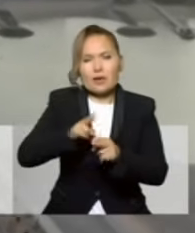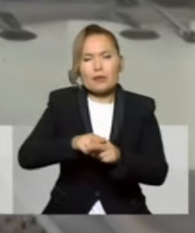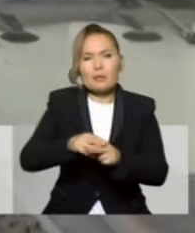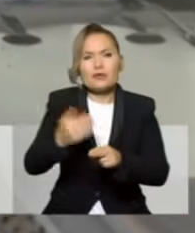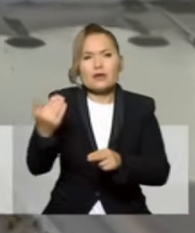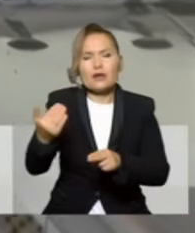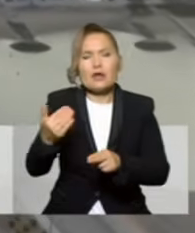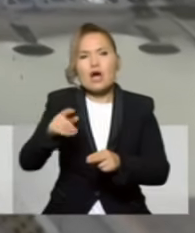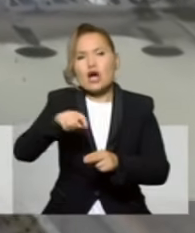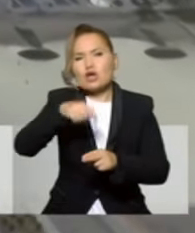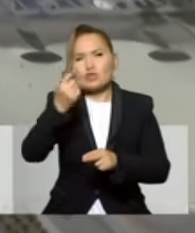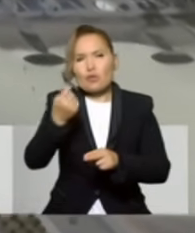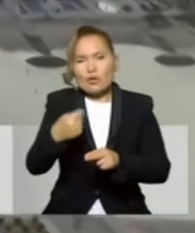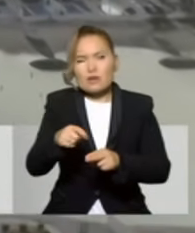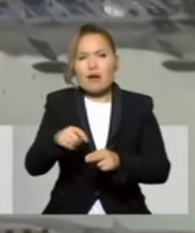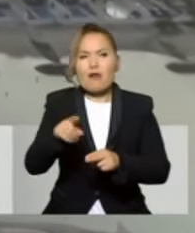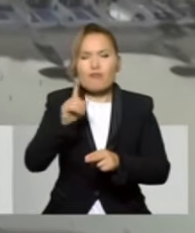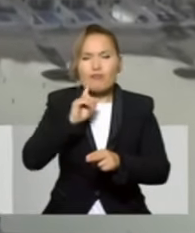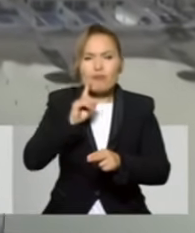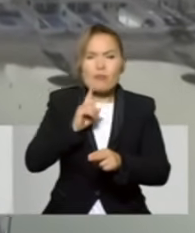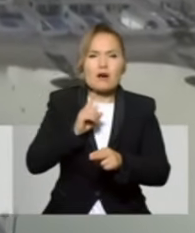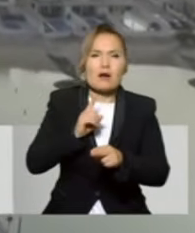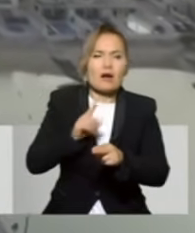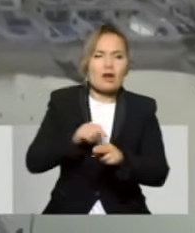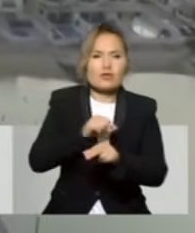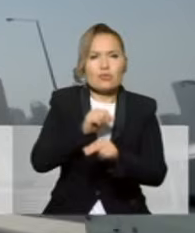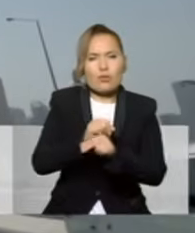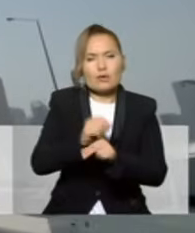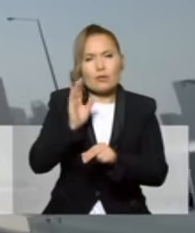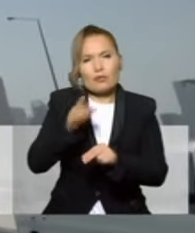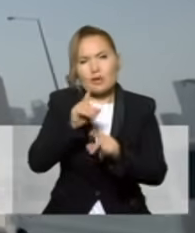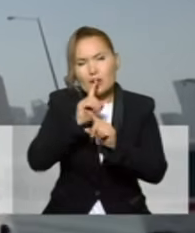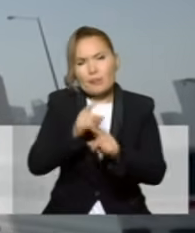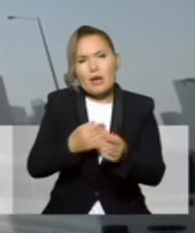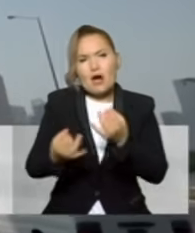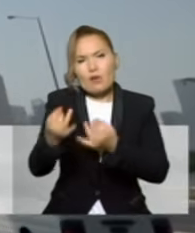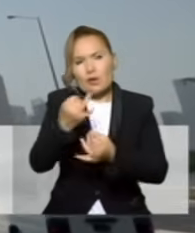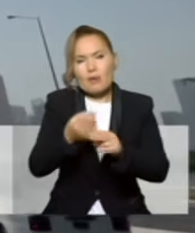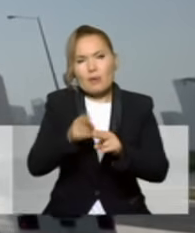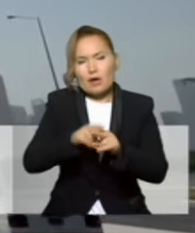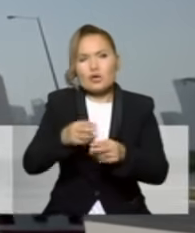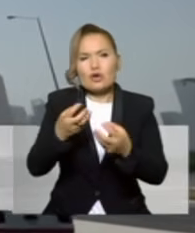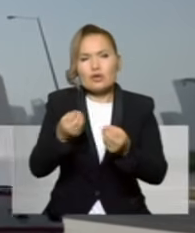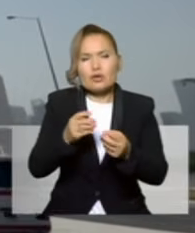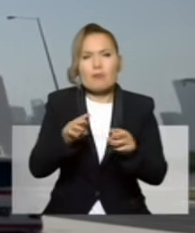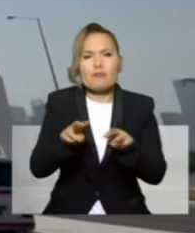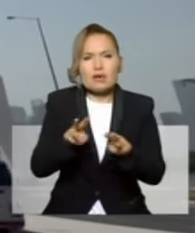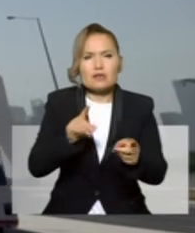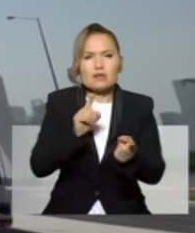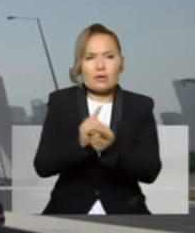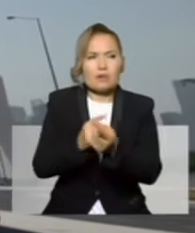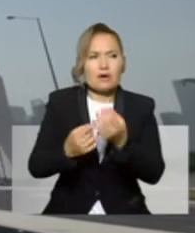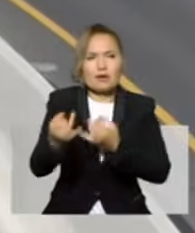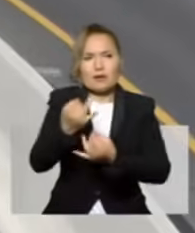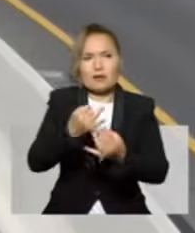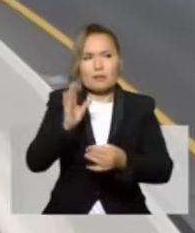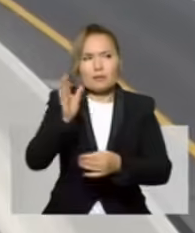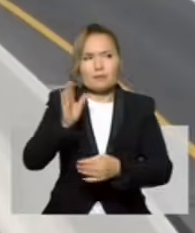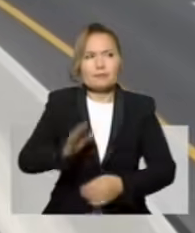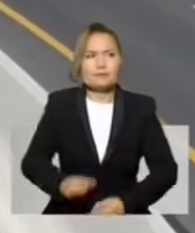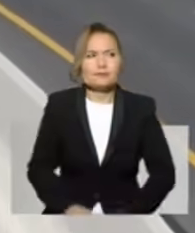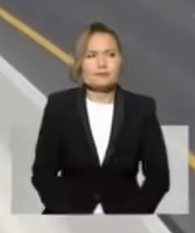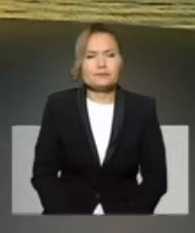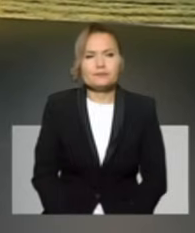ілгерілеушілік болмағанын алға тартқан. Енді тараптар келесі аптада Мысыр астанасы Каирде тағы да бас қоспақ.